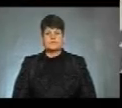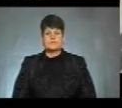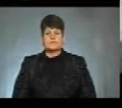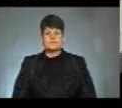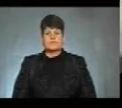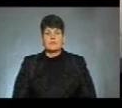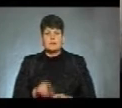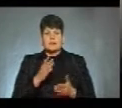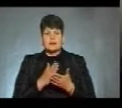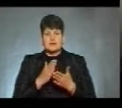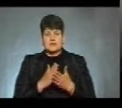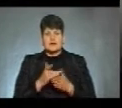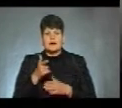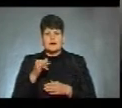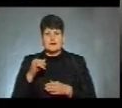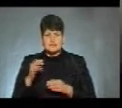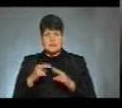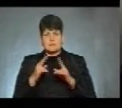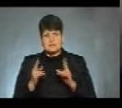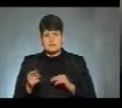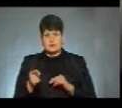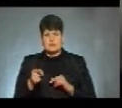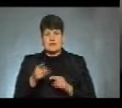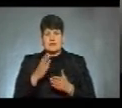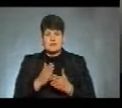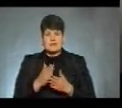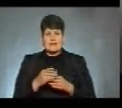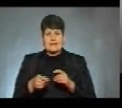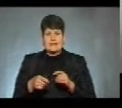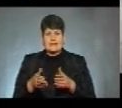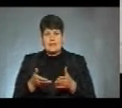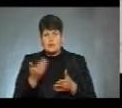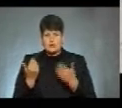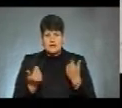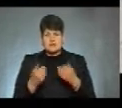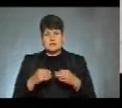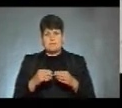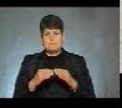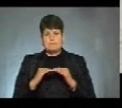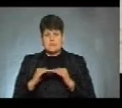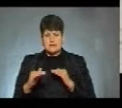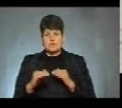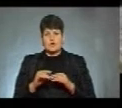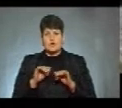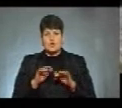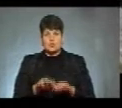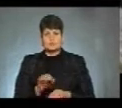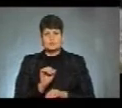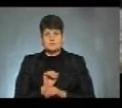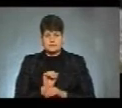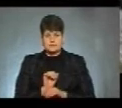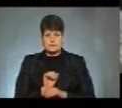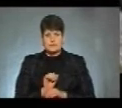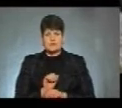Ми знаходимося на Гаївському мосту у Тернополі, де відбувається демонтаж тротуарних плит. Рух на мості частково перекрито. У